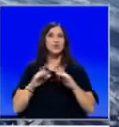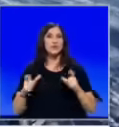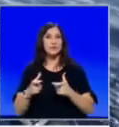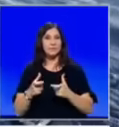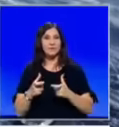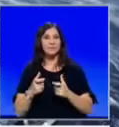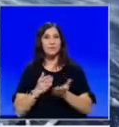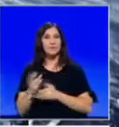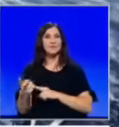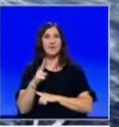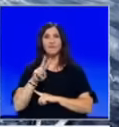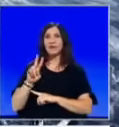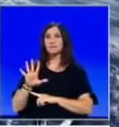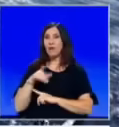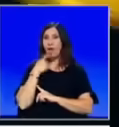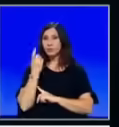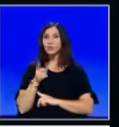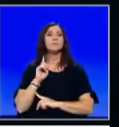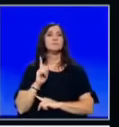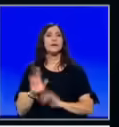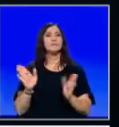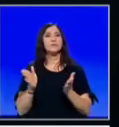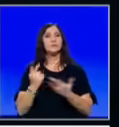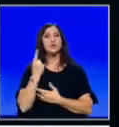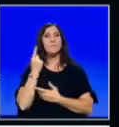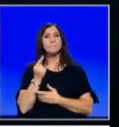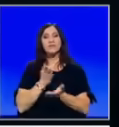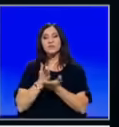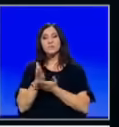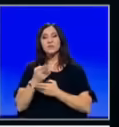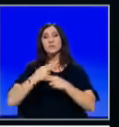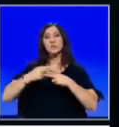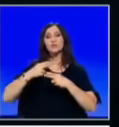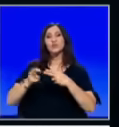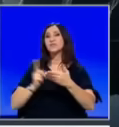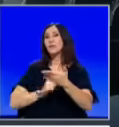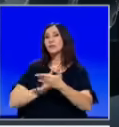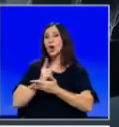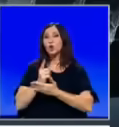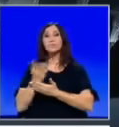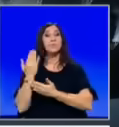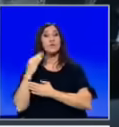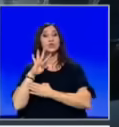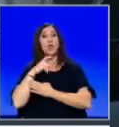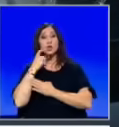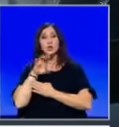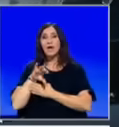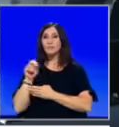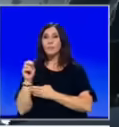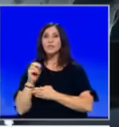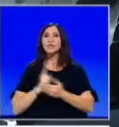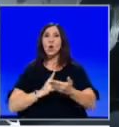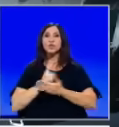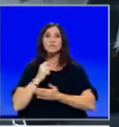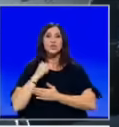семейство. През 2025 година трябва да започне първата мисия за почистване на космоса. Преди 4 години Европейската